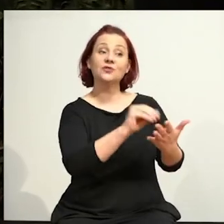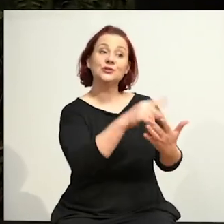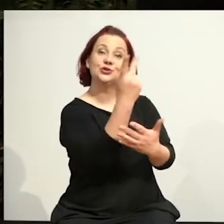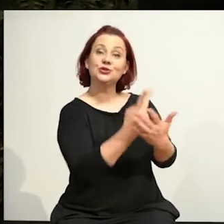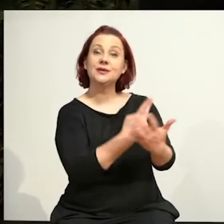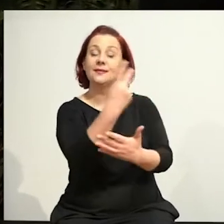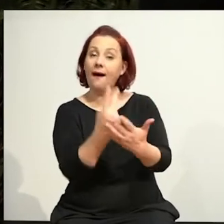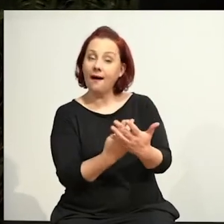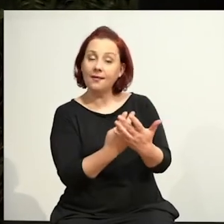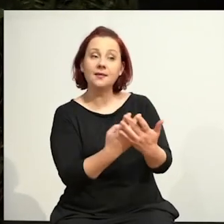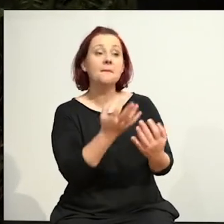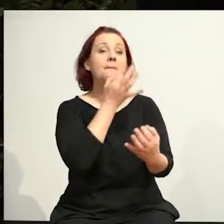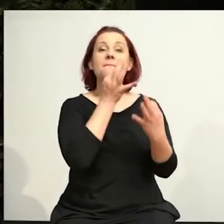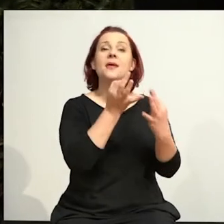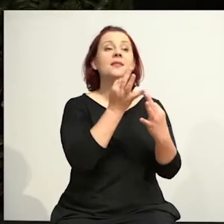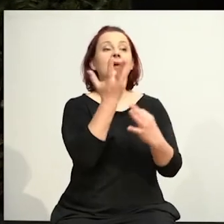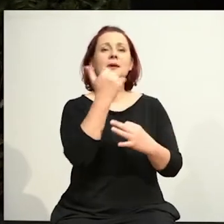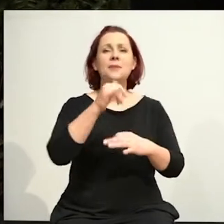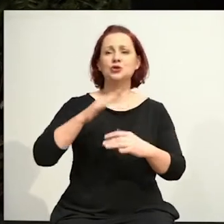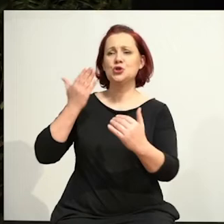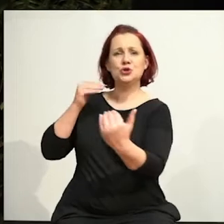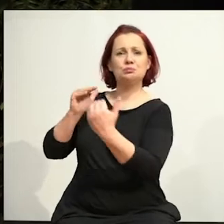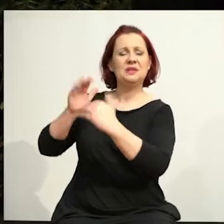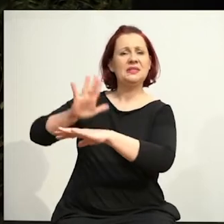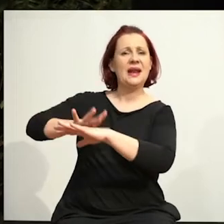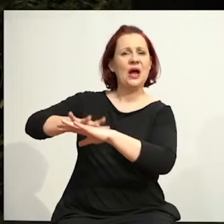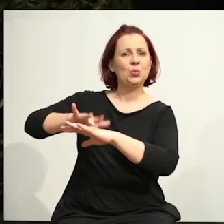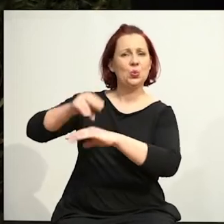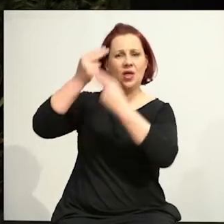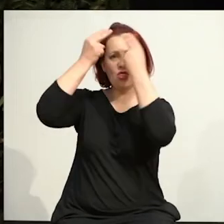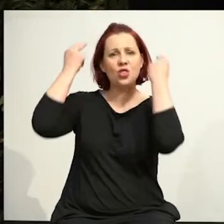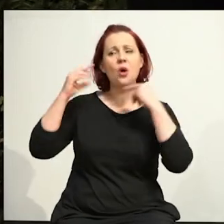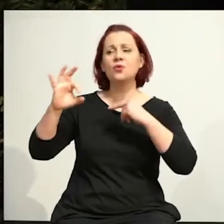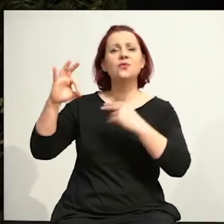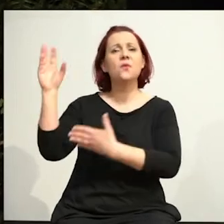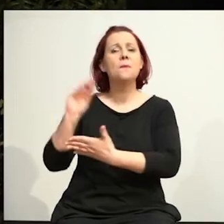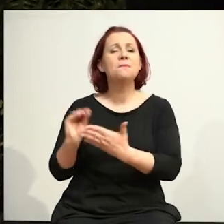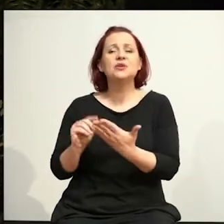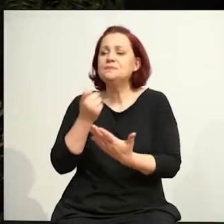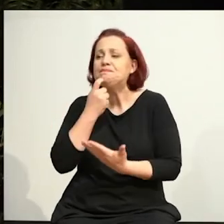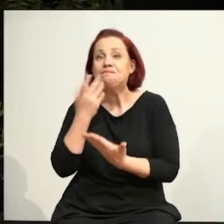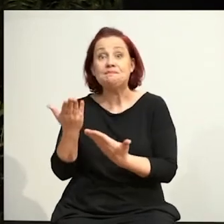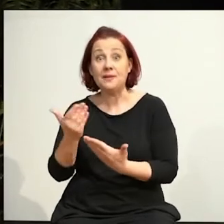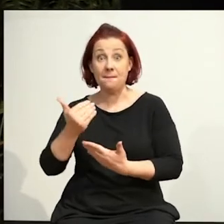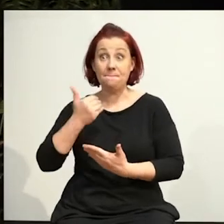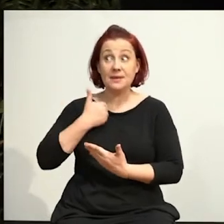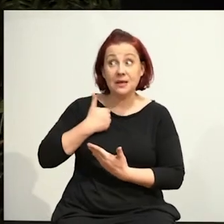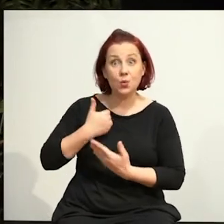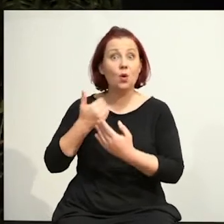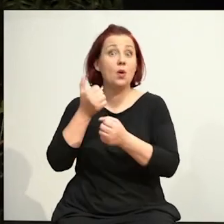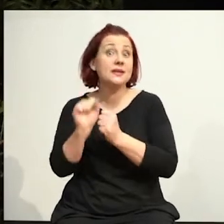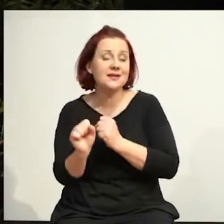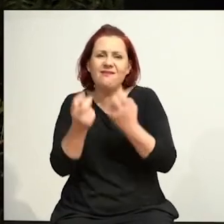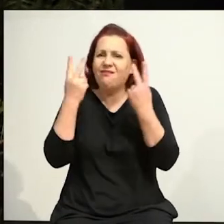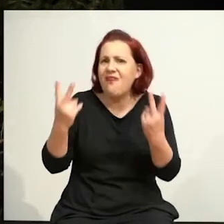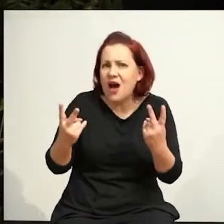czytelniczych i zapytać o stosunek do Norwida, o to, czym jest w ogóle pisarstwo Norwida, czy ono było lub jest w jakiś sposób ważne,